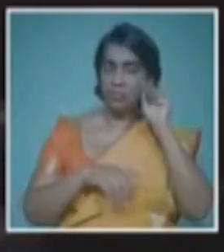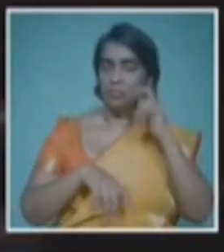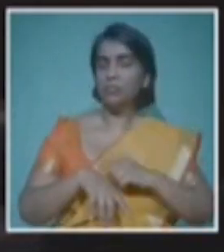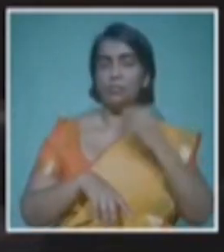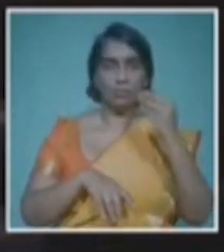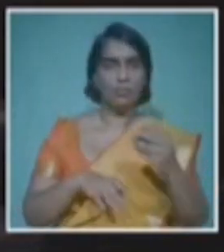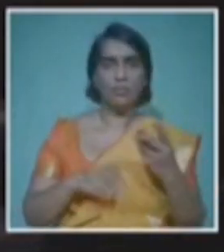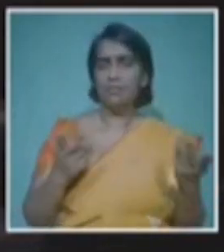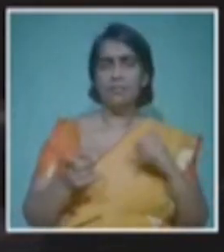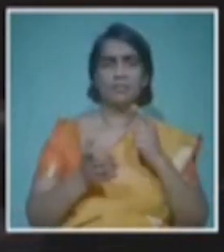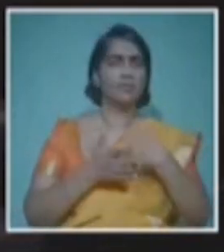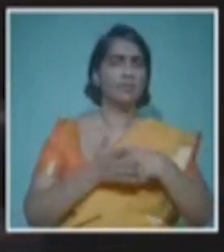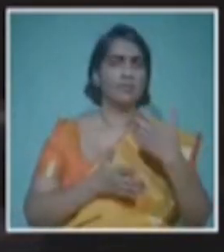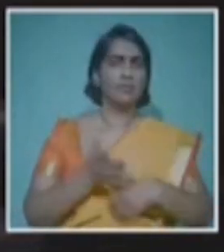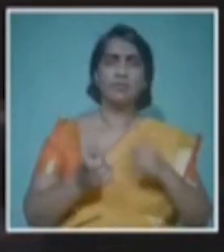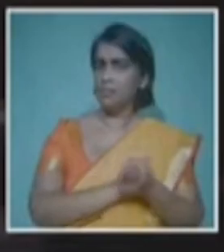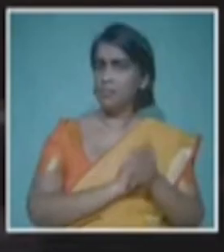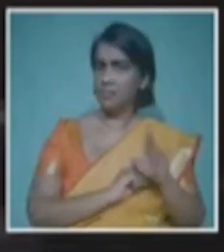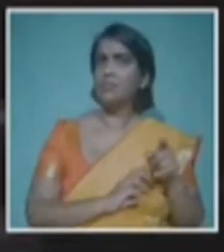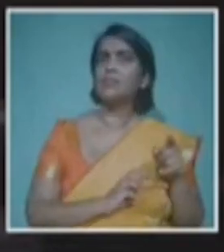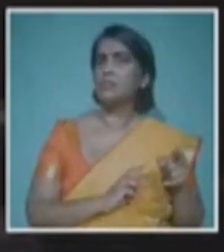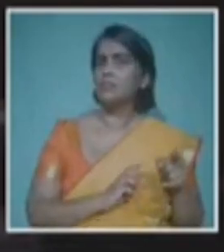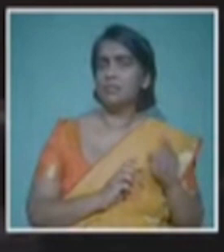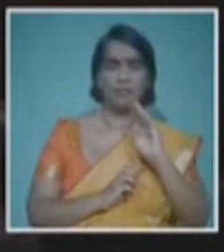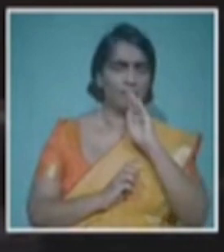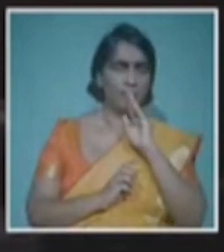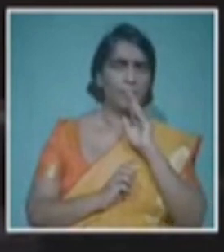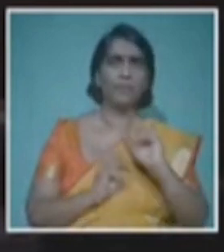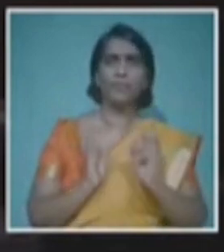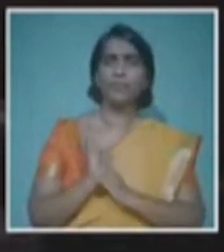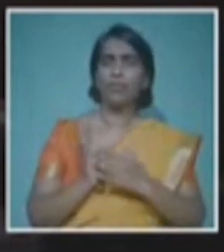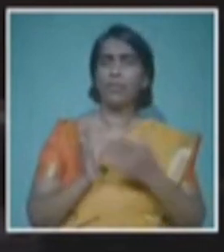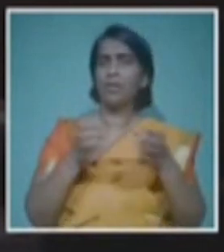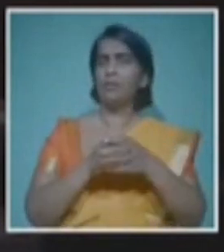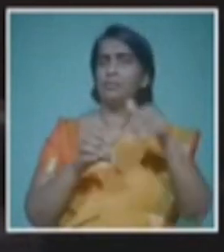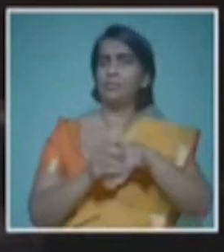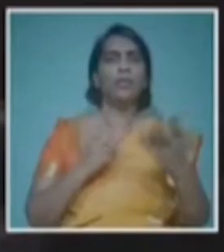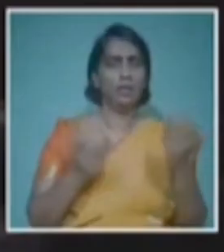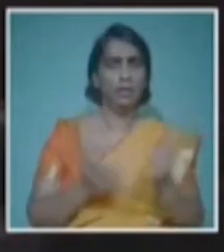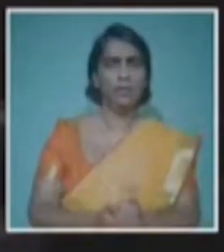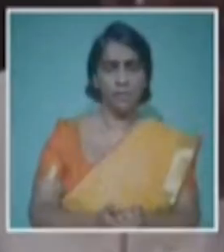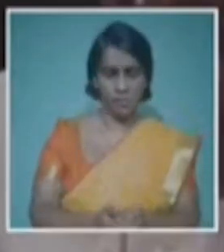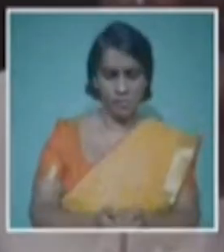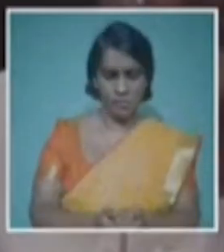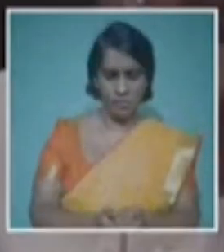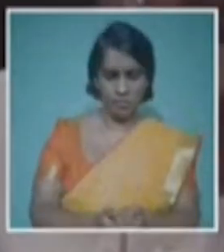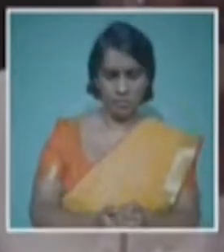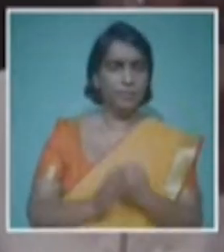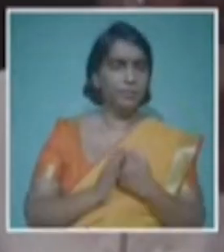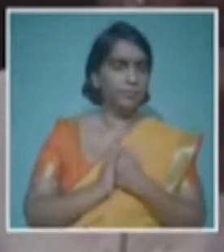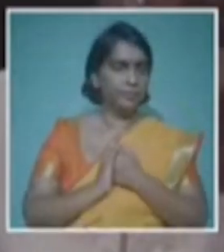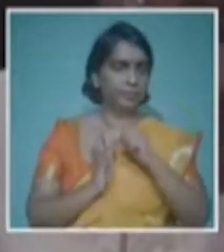සලස්වන්න. එහෙම නැතුව ඒ වාර්තාව හංගගෙන ඉන්නවා නම් ඒකෙන් අර කමිටුව පිහිටුවීමේ පරමාර්ථය ඉටු වුණා වෙන්නේ නැහැ. ගරු